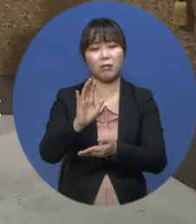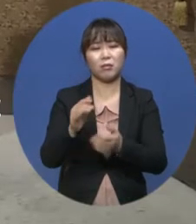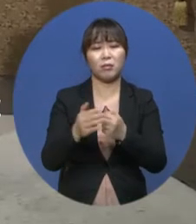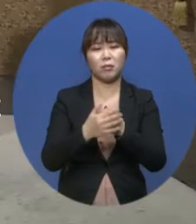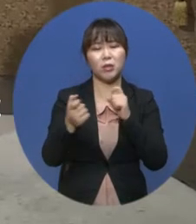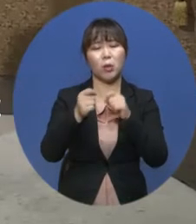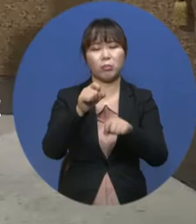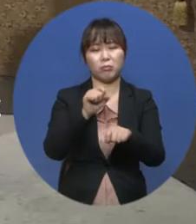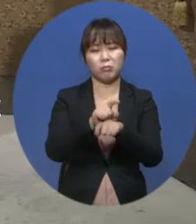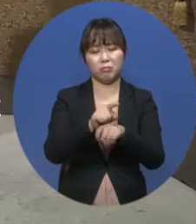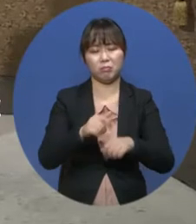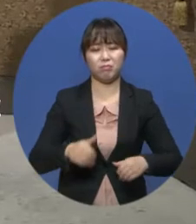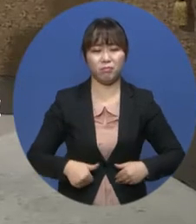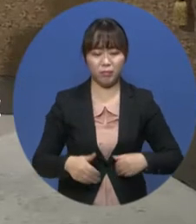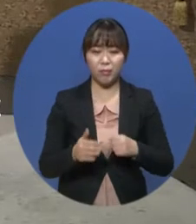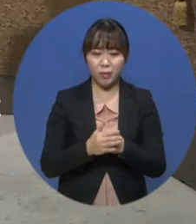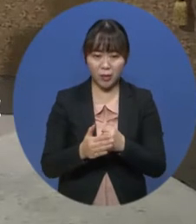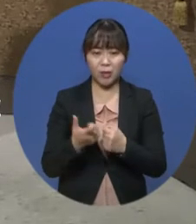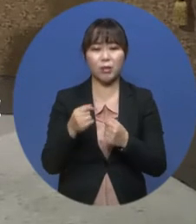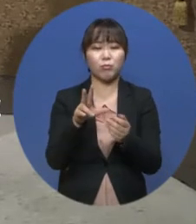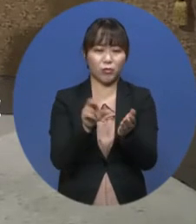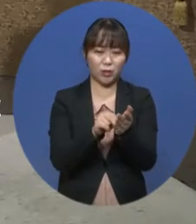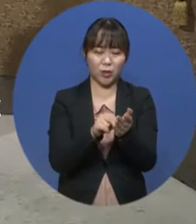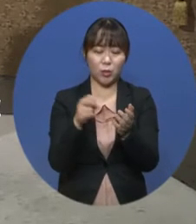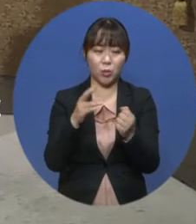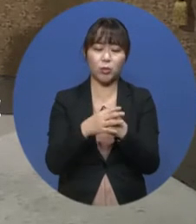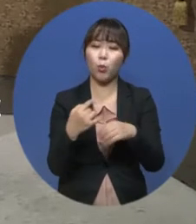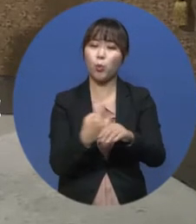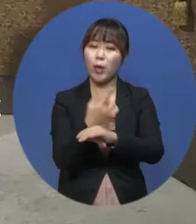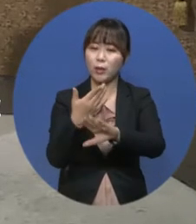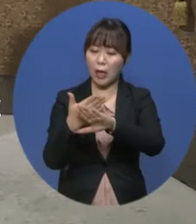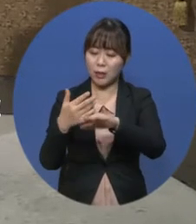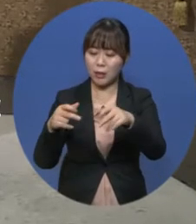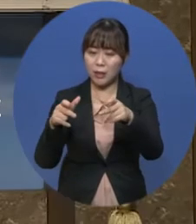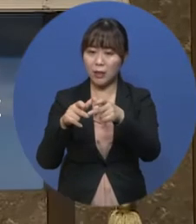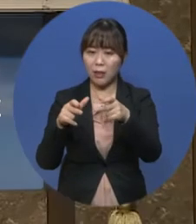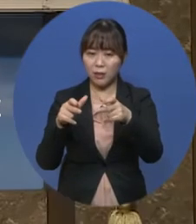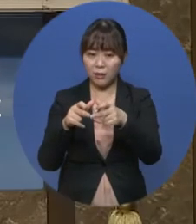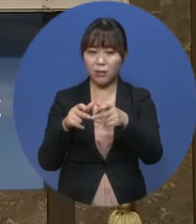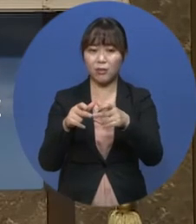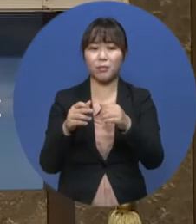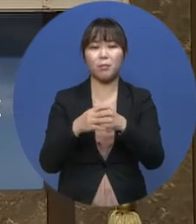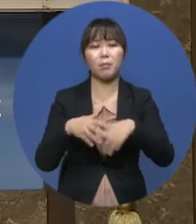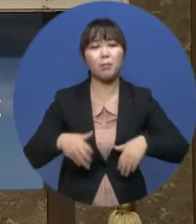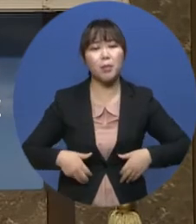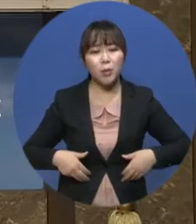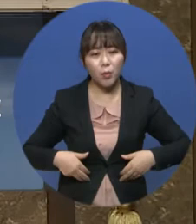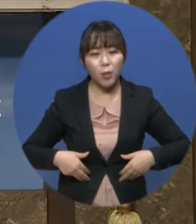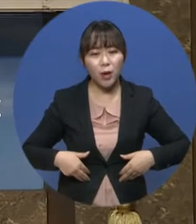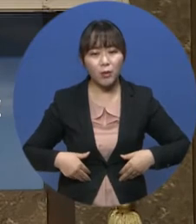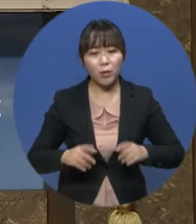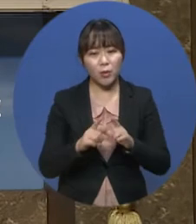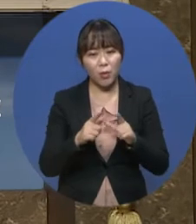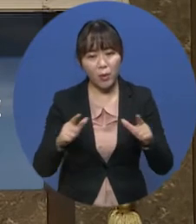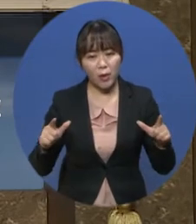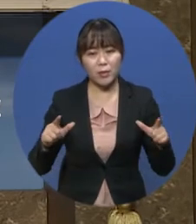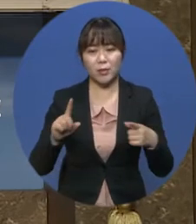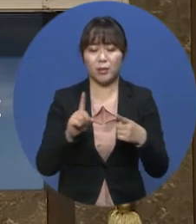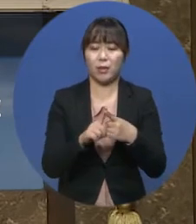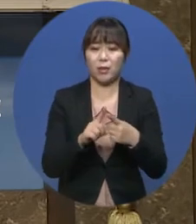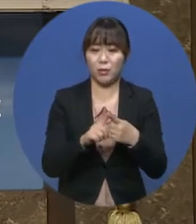좋아요 그쵸 예 그런 것에 대한 문제 또 그 이외의 다른 이제 장애인들에게 필요한 시설 같은 것이 예